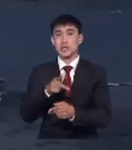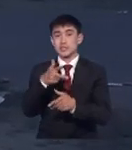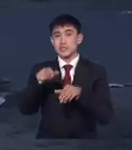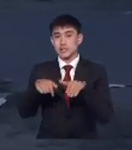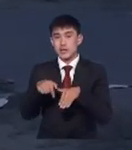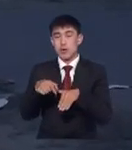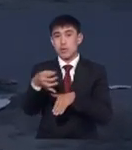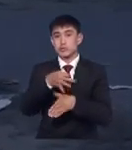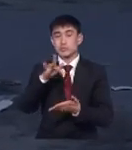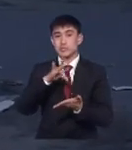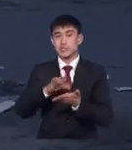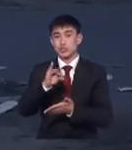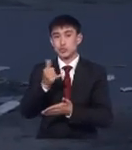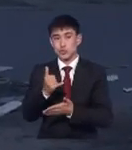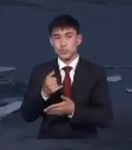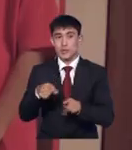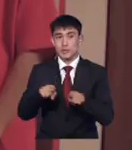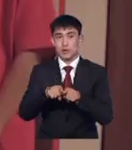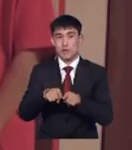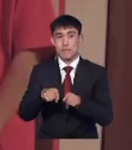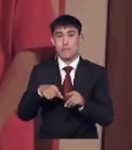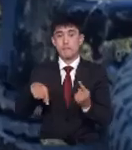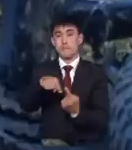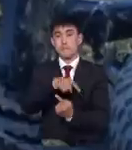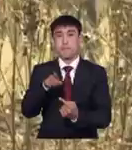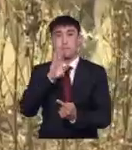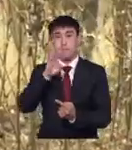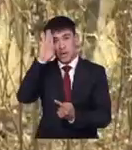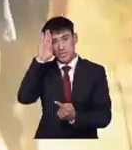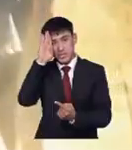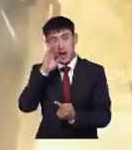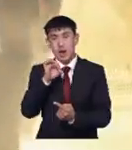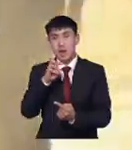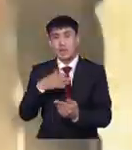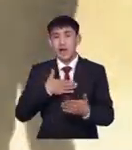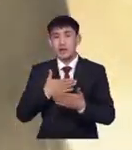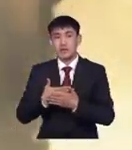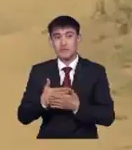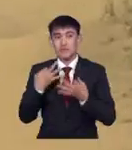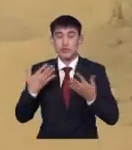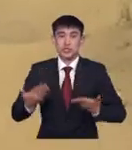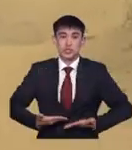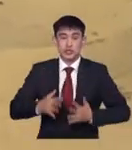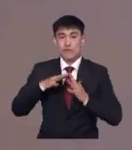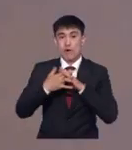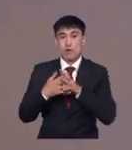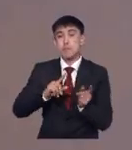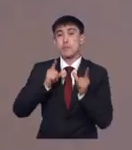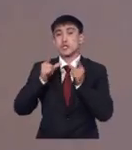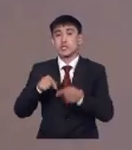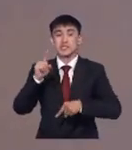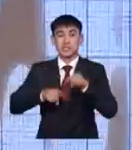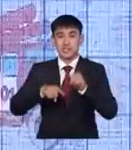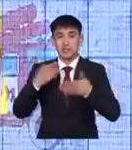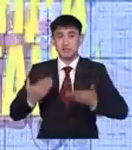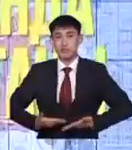центре края Житасу. Сюжет разворачивается вокруг мальчика по имени Алихан, который после активной и вольной жизни в ауле переезжает с